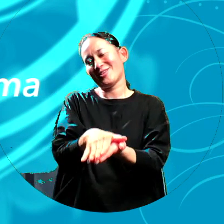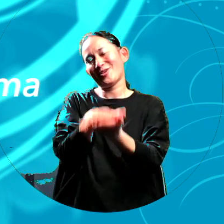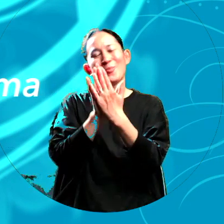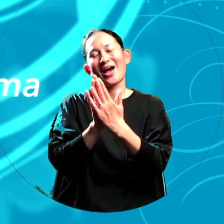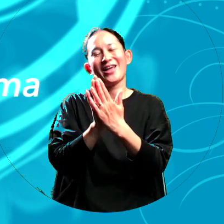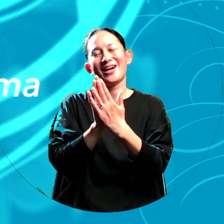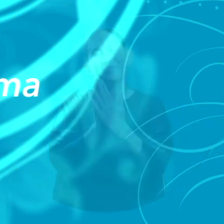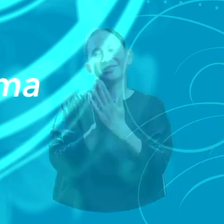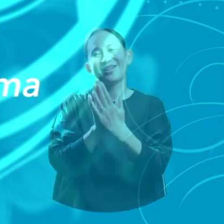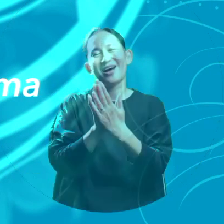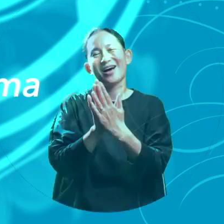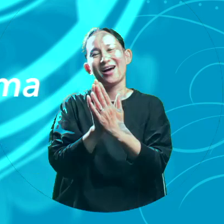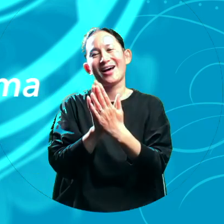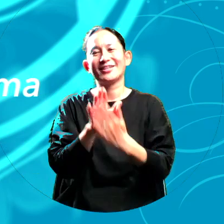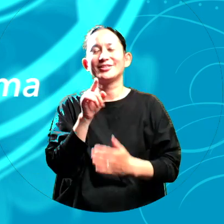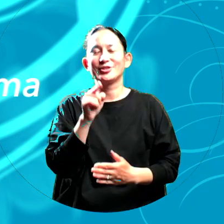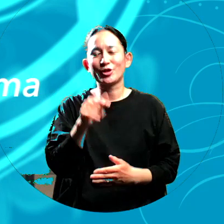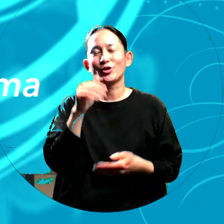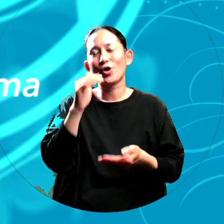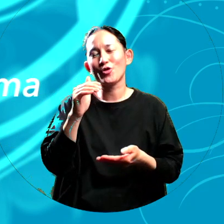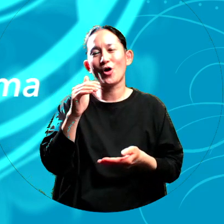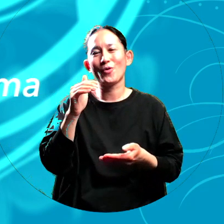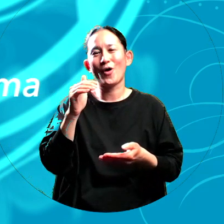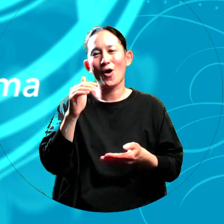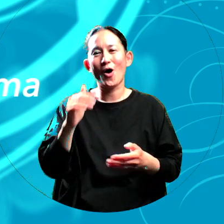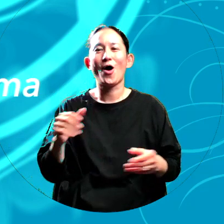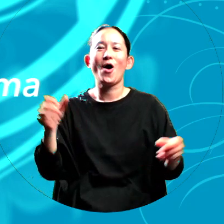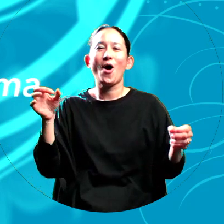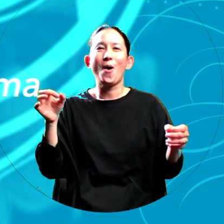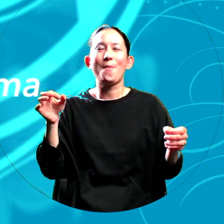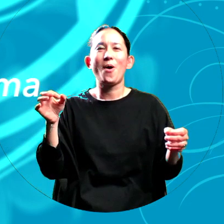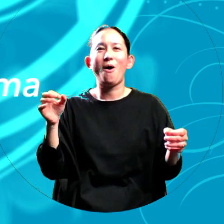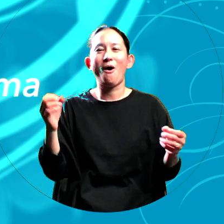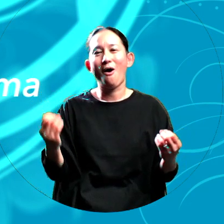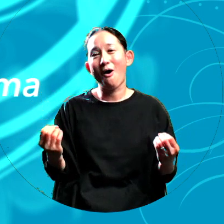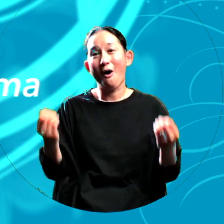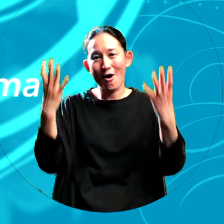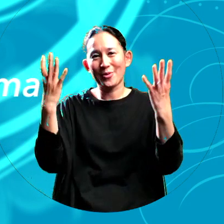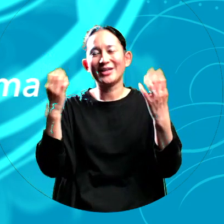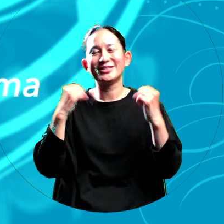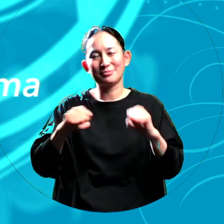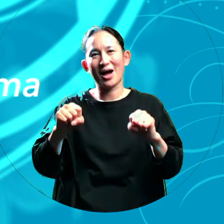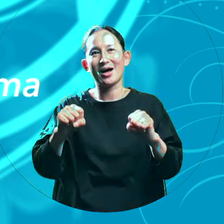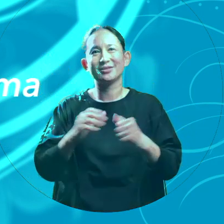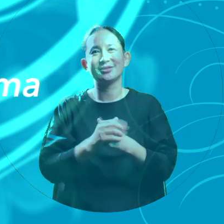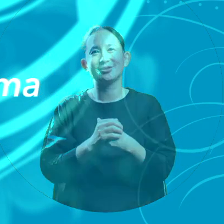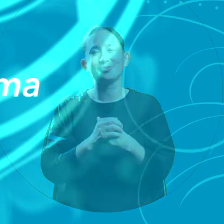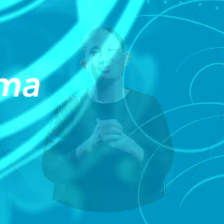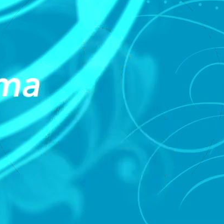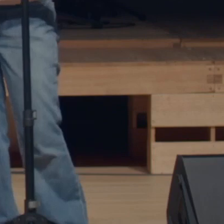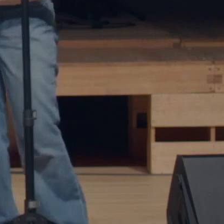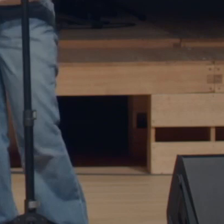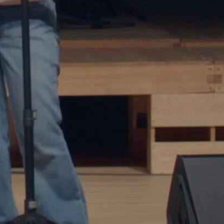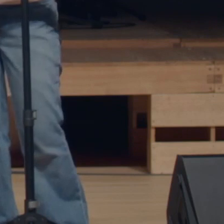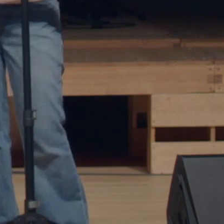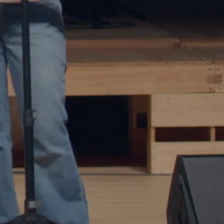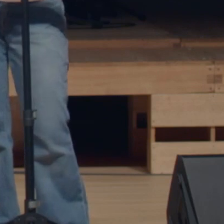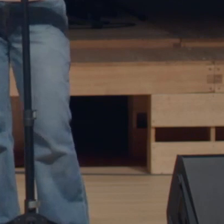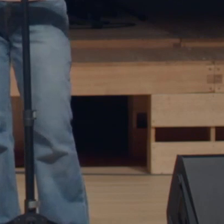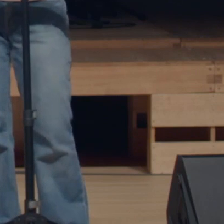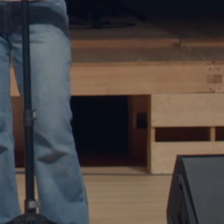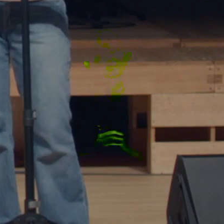はお会いしてます。 Amen, amen. Well, it's good to see you all, Ohana, but also some new faces.